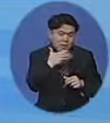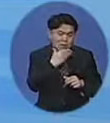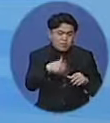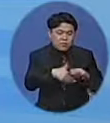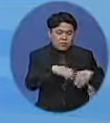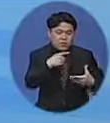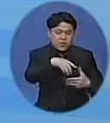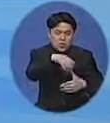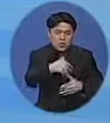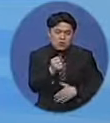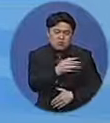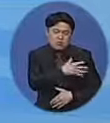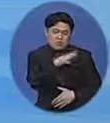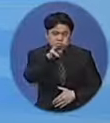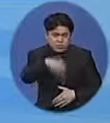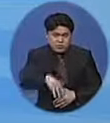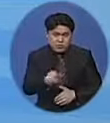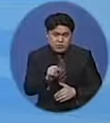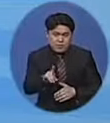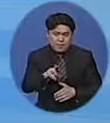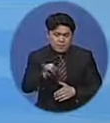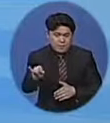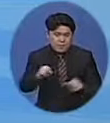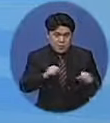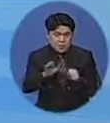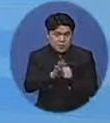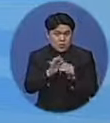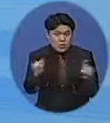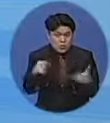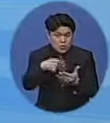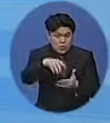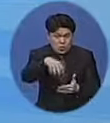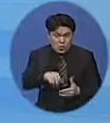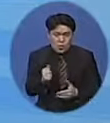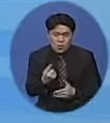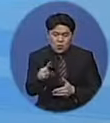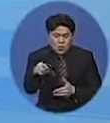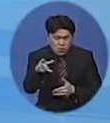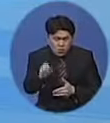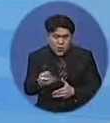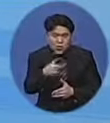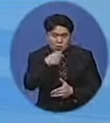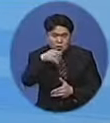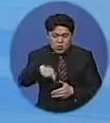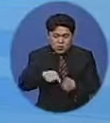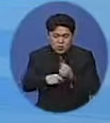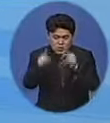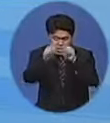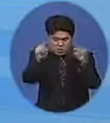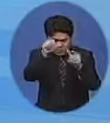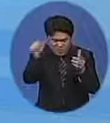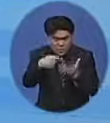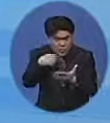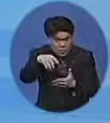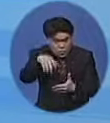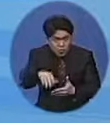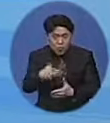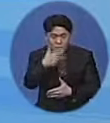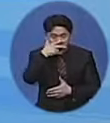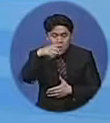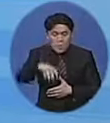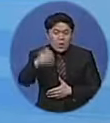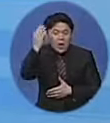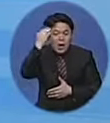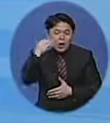한국복지문화교육원, 부천의 해피활동보조인 교육원, 화성의 수원과학대 평생교육원, 평택의